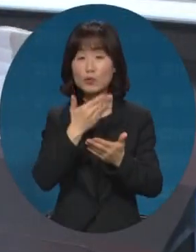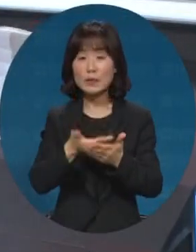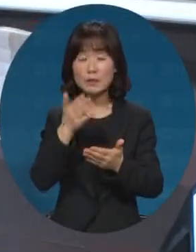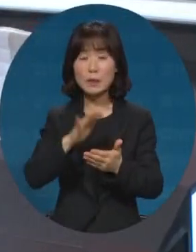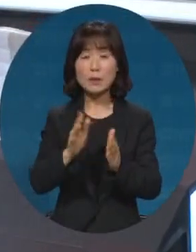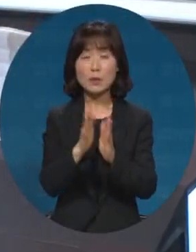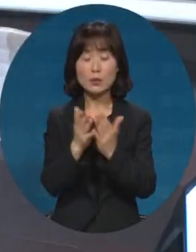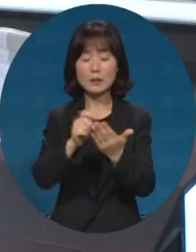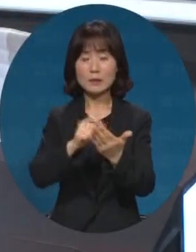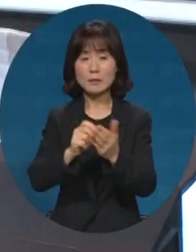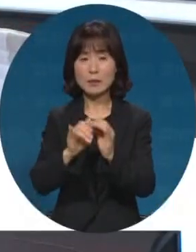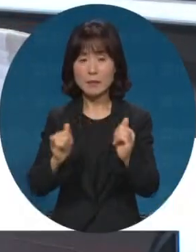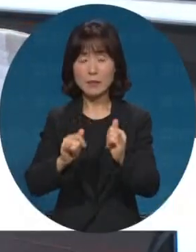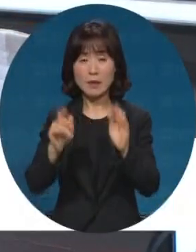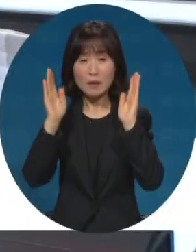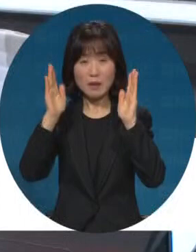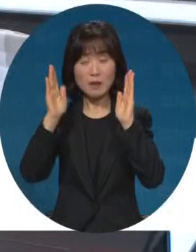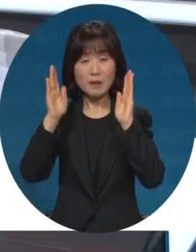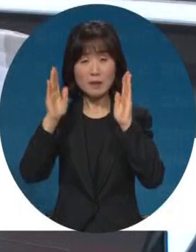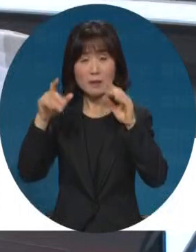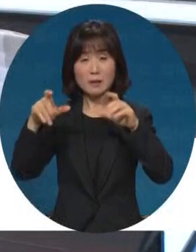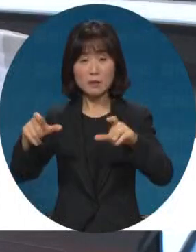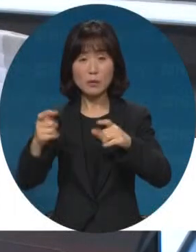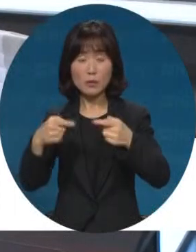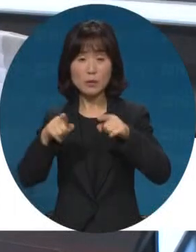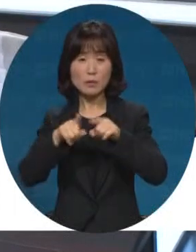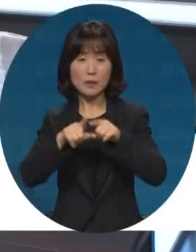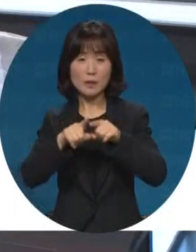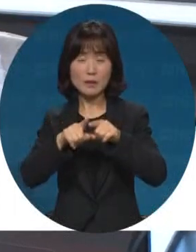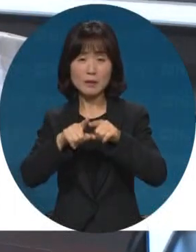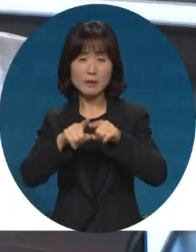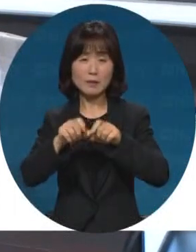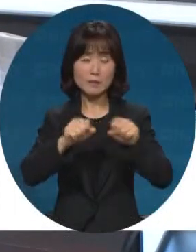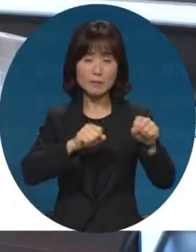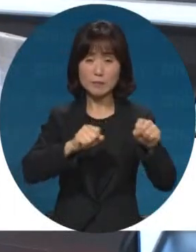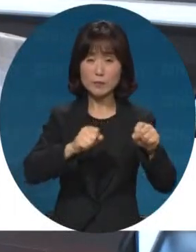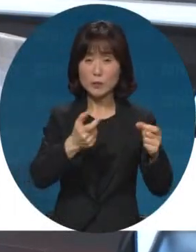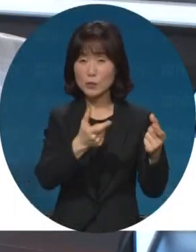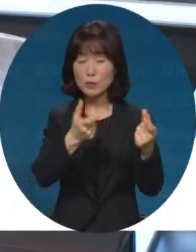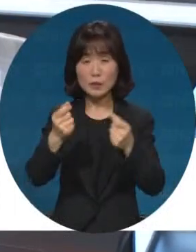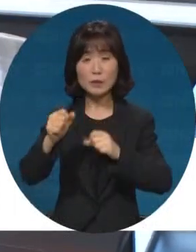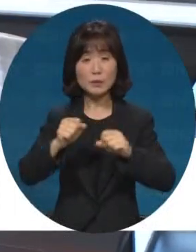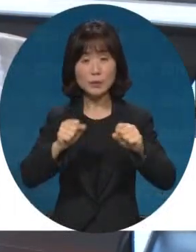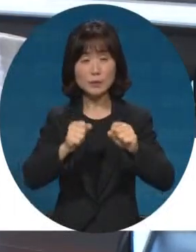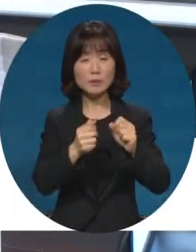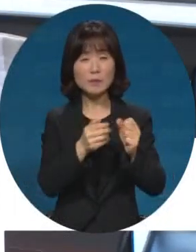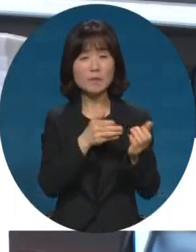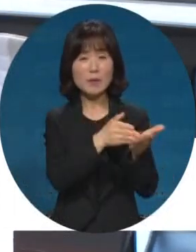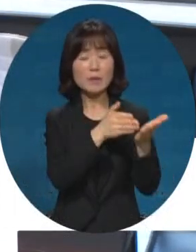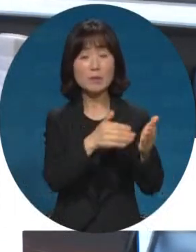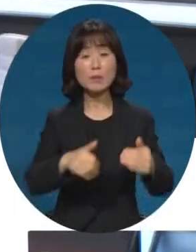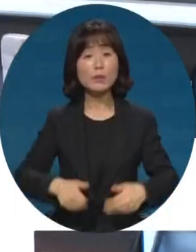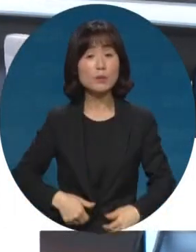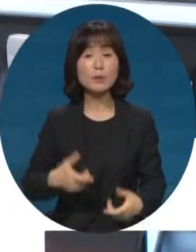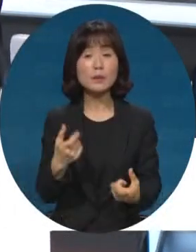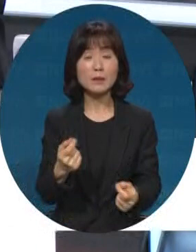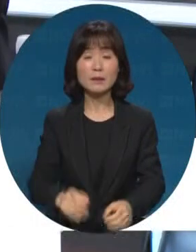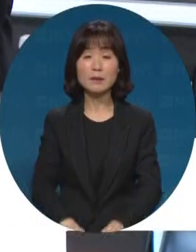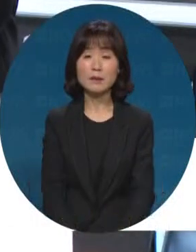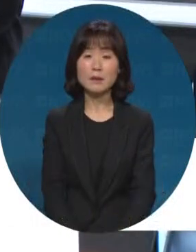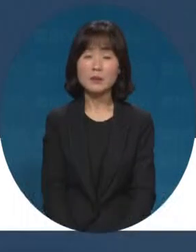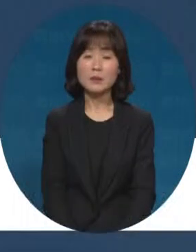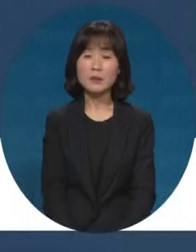집필진이 학계에서도 어떤 공동대응이 필요하다는 목소리가 나옵니다 좀 어떤 사례가 있을까요 예 제가